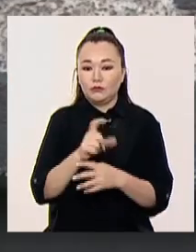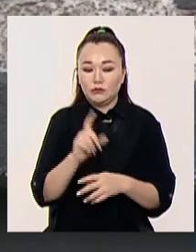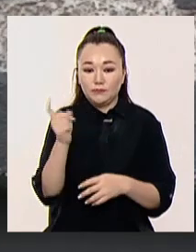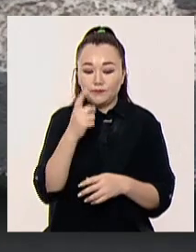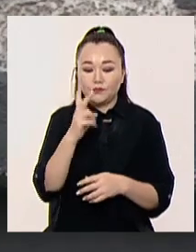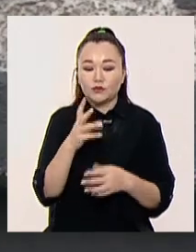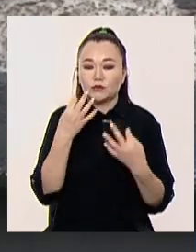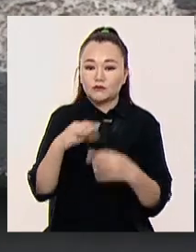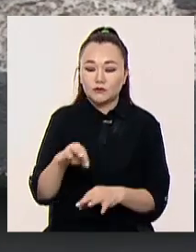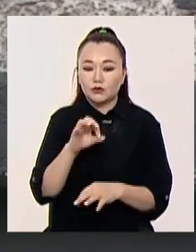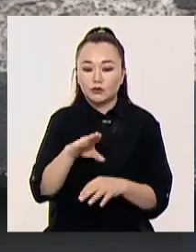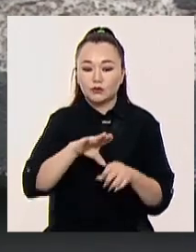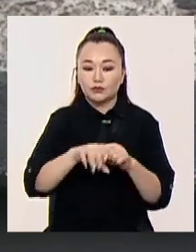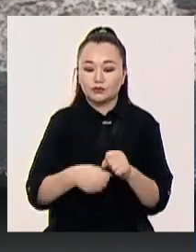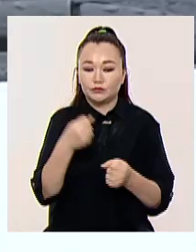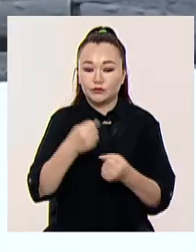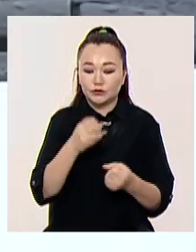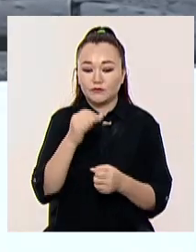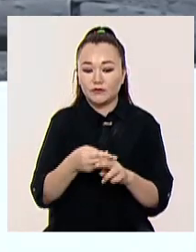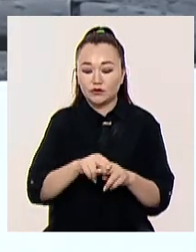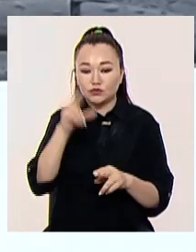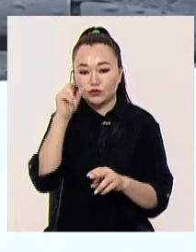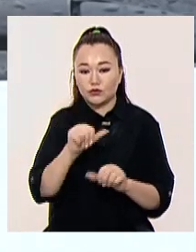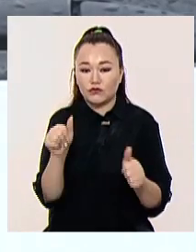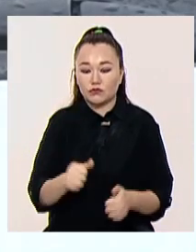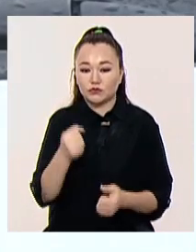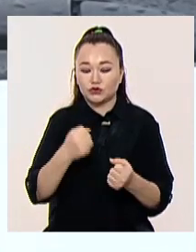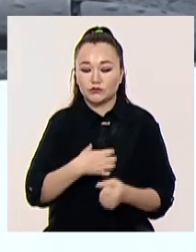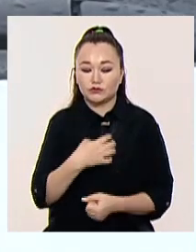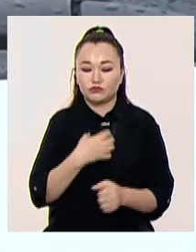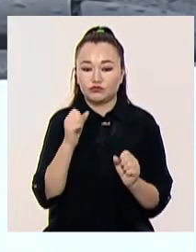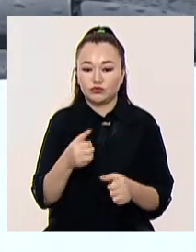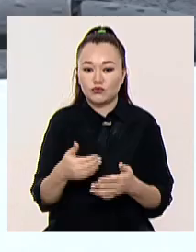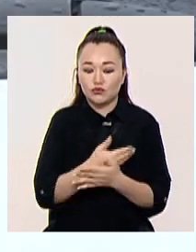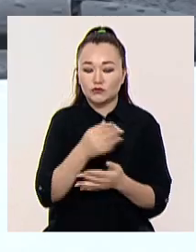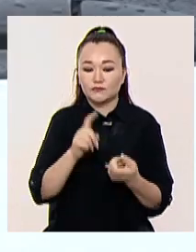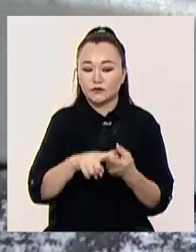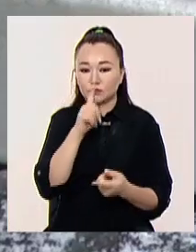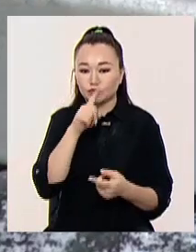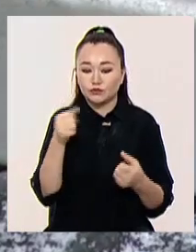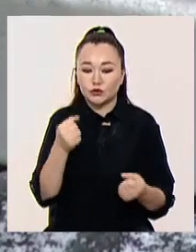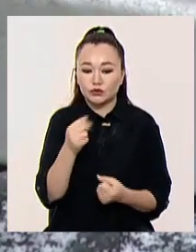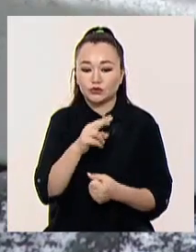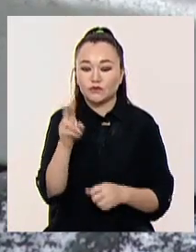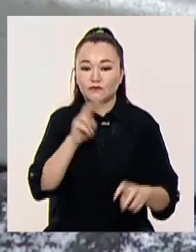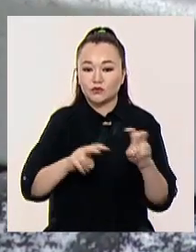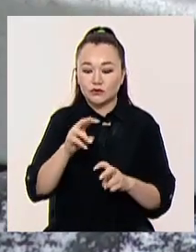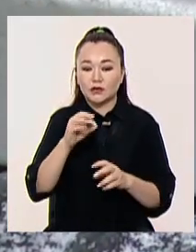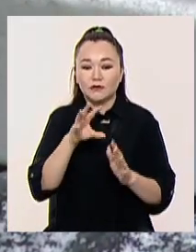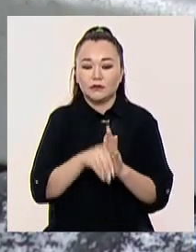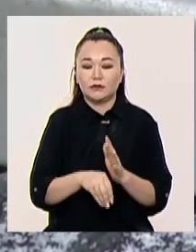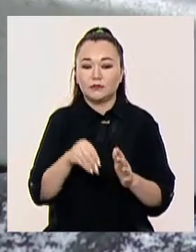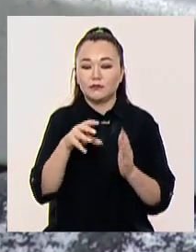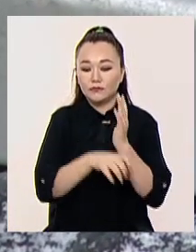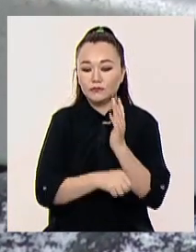будут освобождены от утильсбора и смогут в эти же сроки оформить автостраховку. Но новшество не коснется машин, находящихся в розыске, ввезенных